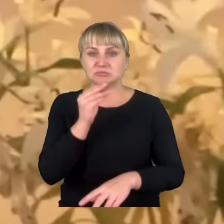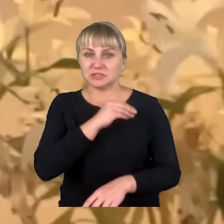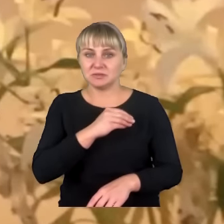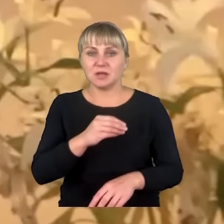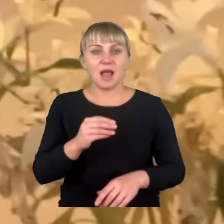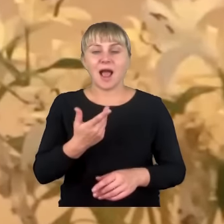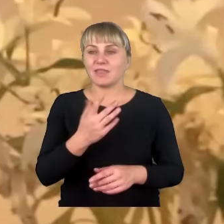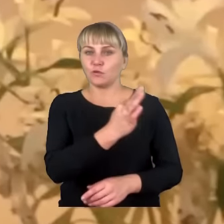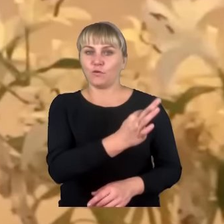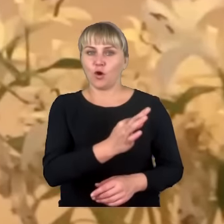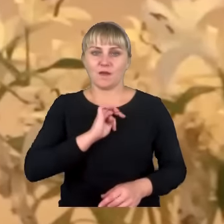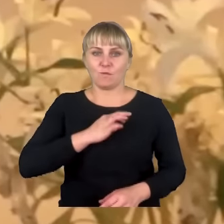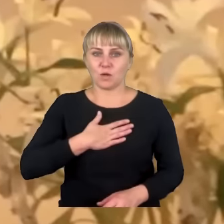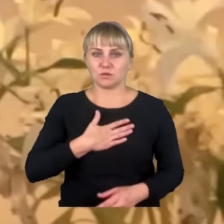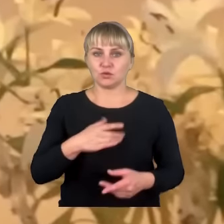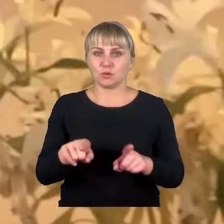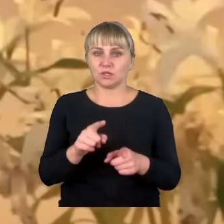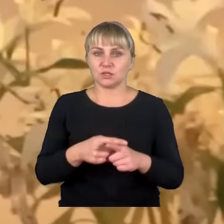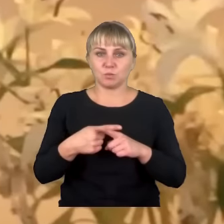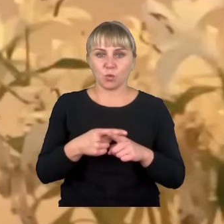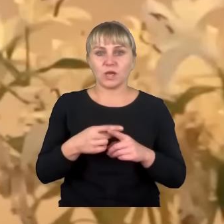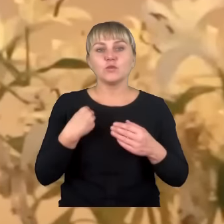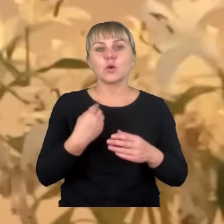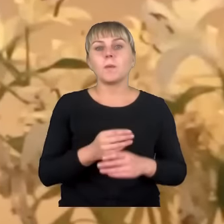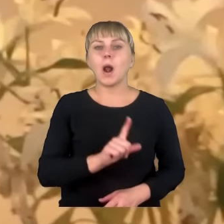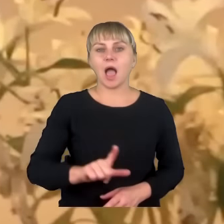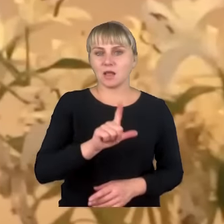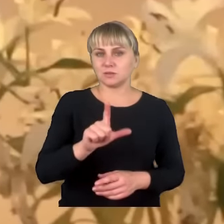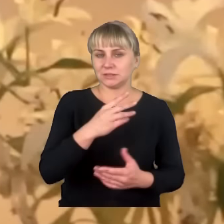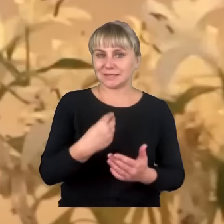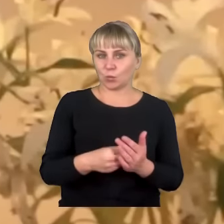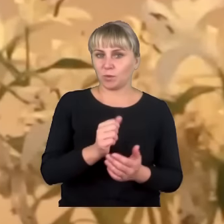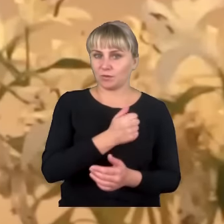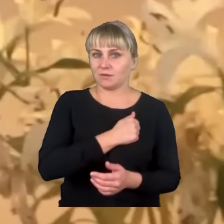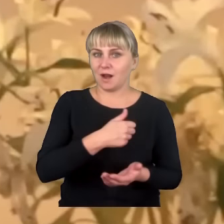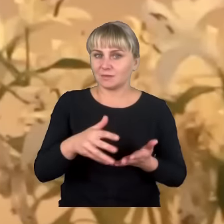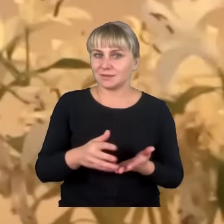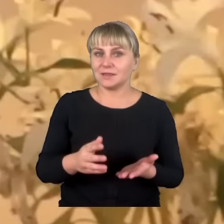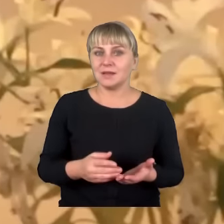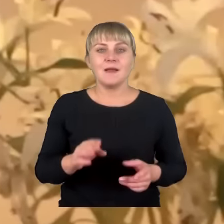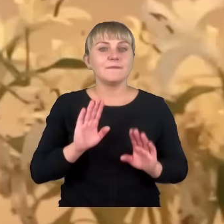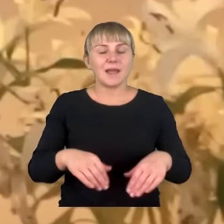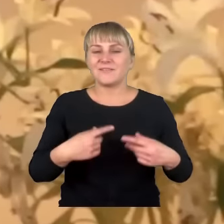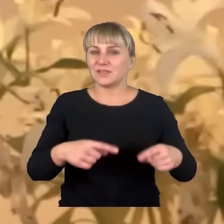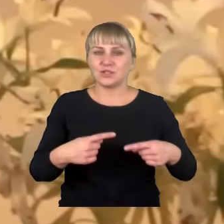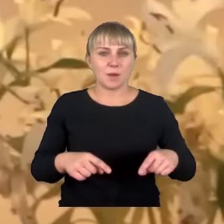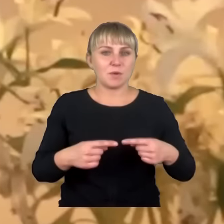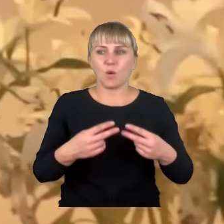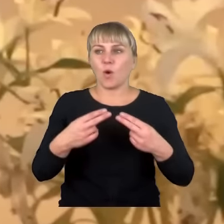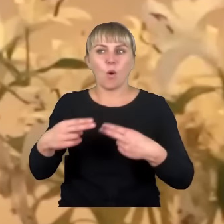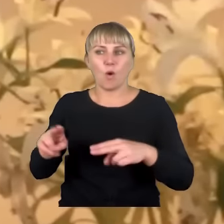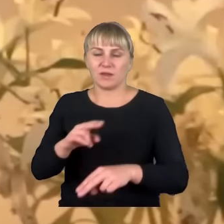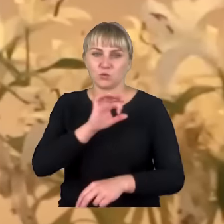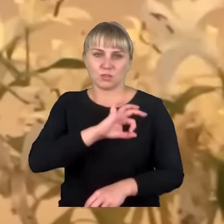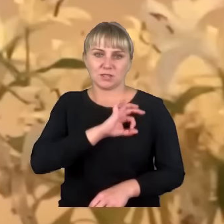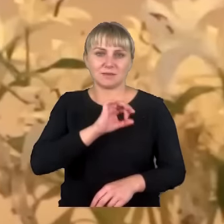własnością Janusza Palikota i spółki, tylko był wyleasingowany. Tutaj nie doszło nawet do spłacenia jakichkolwiek odsetek, jakichkolwiek